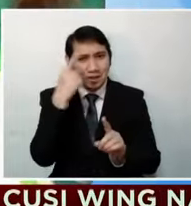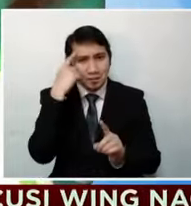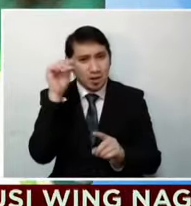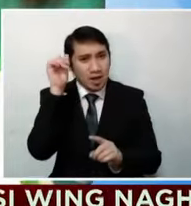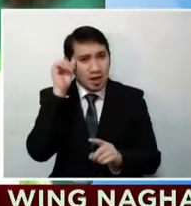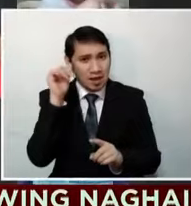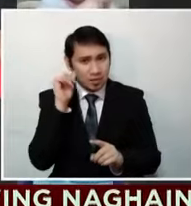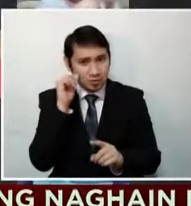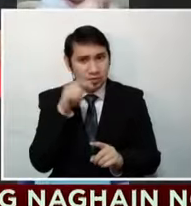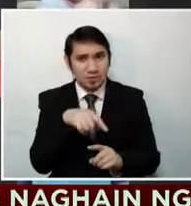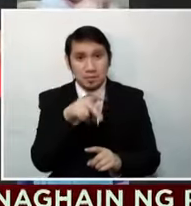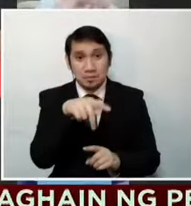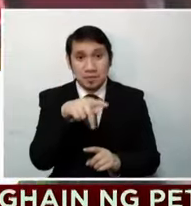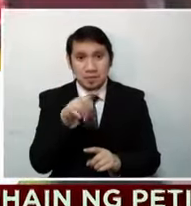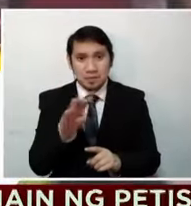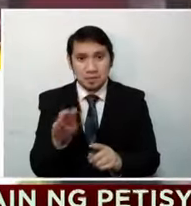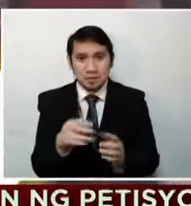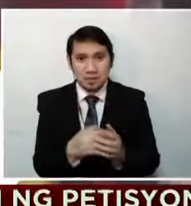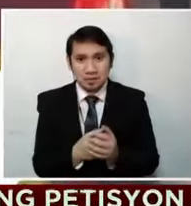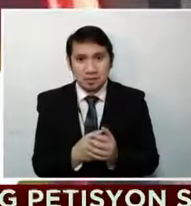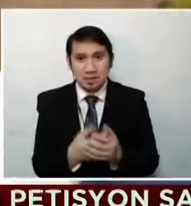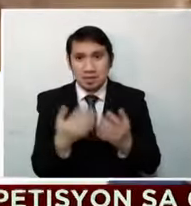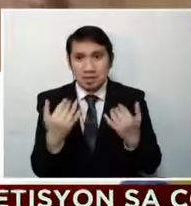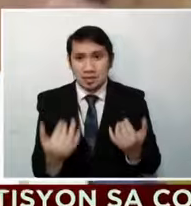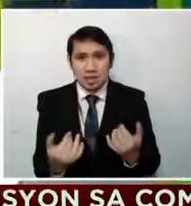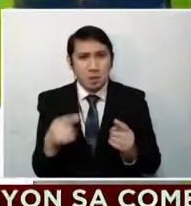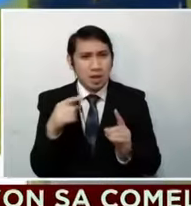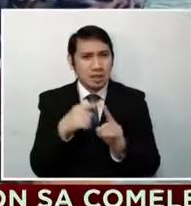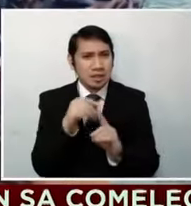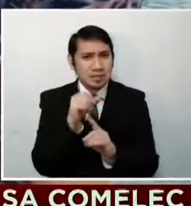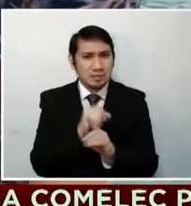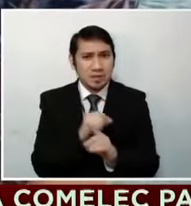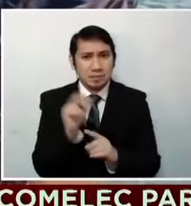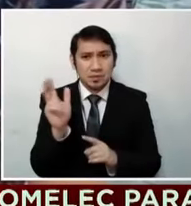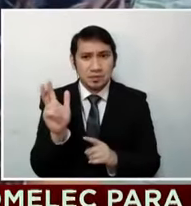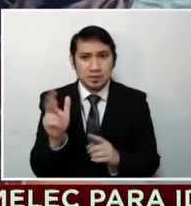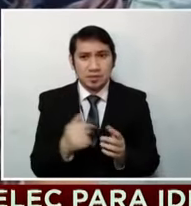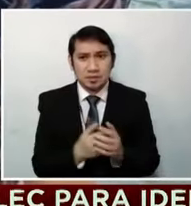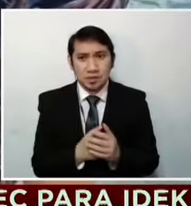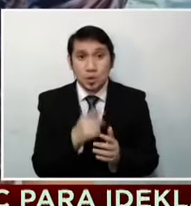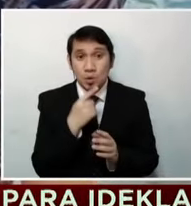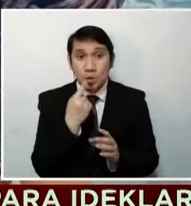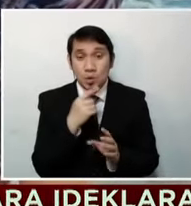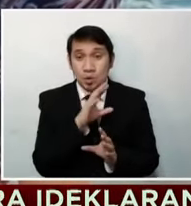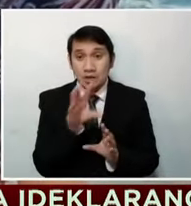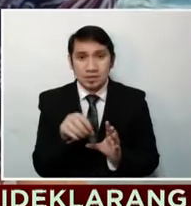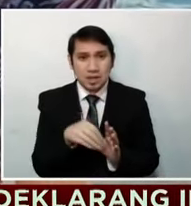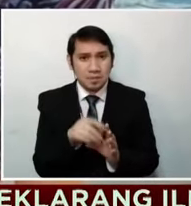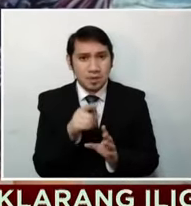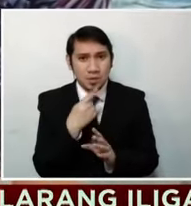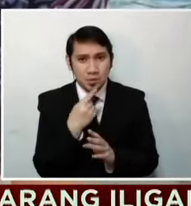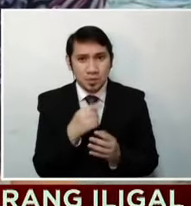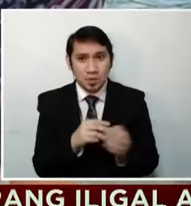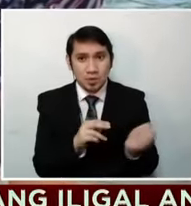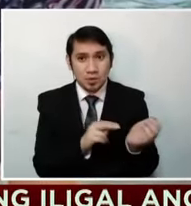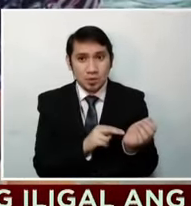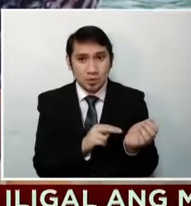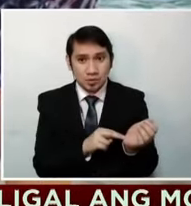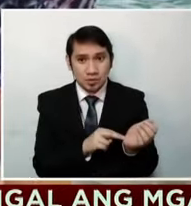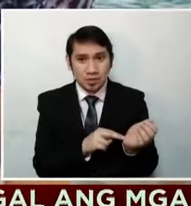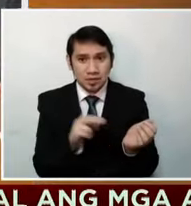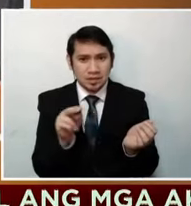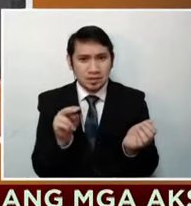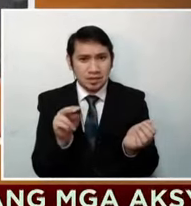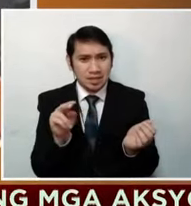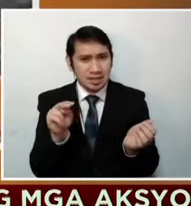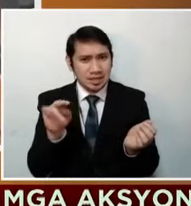ng PBB Community Season 10 na tatagal hanggang Setyembre at 30. Kabilang sa mga agaw pansin, ang nurse na si Neil Salvacion na